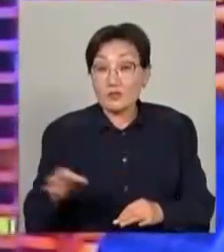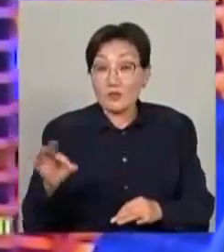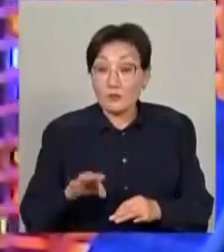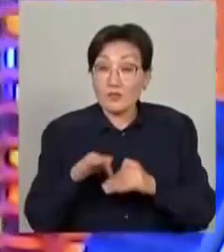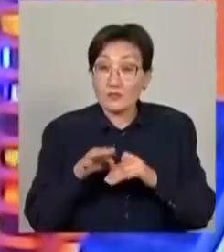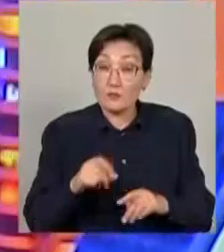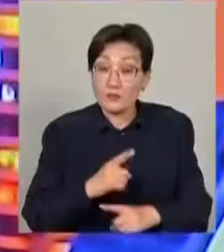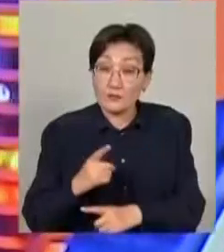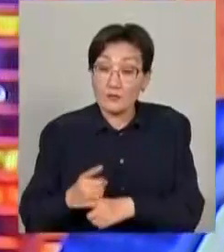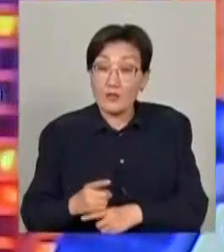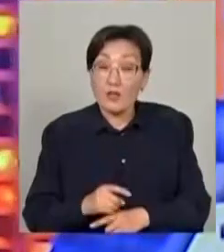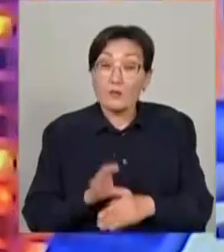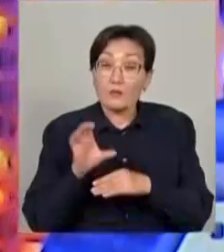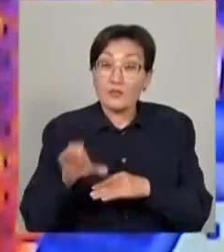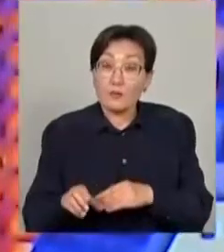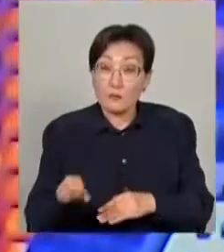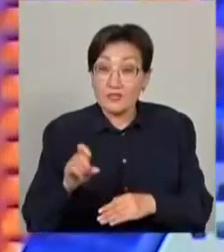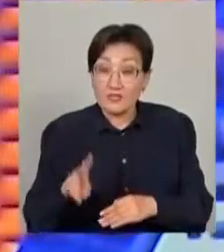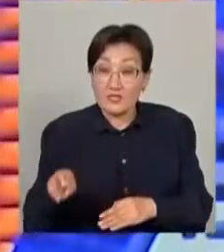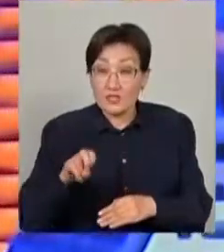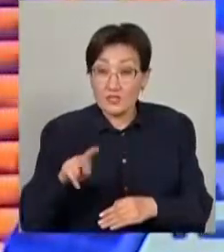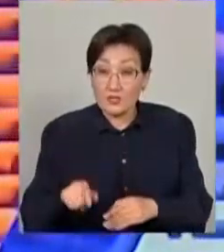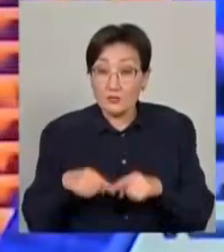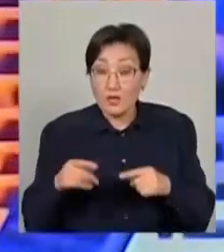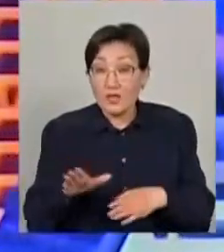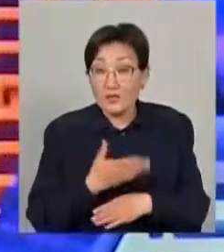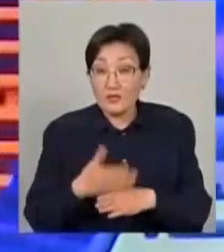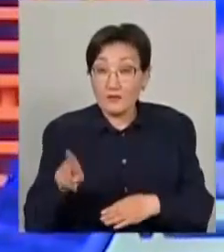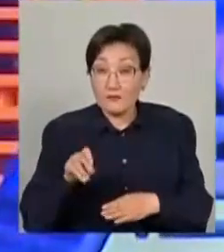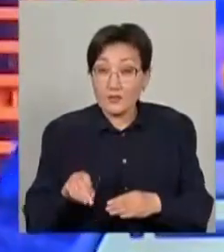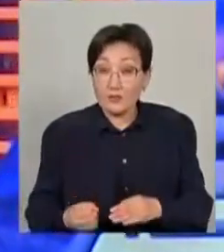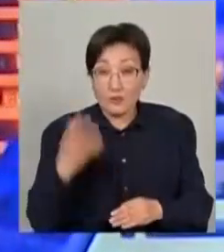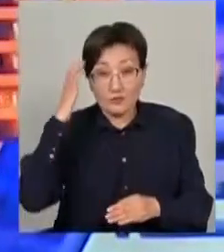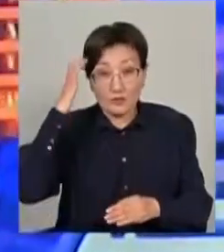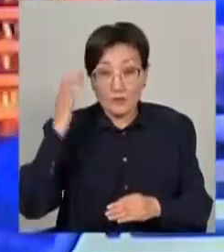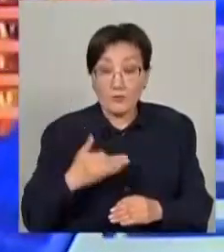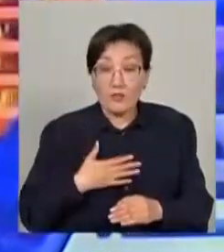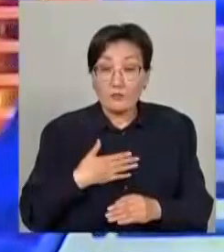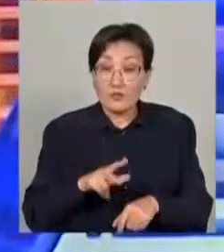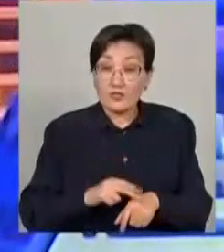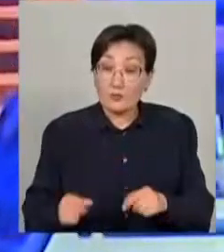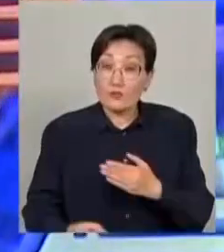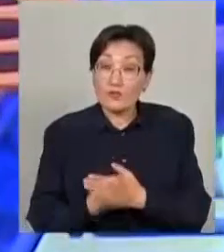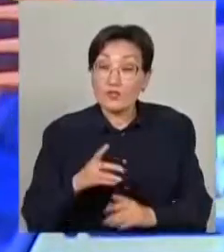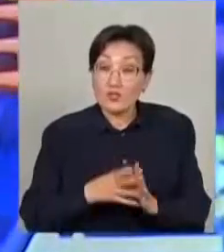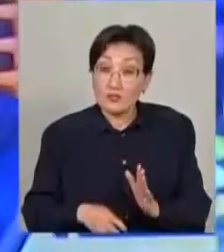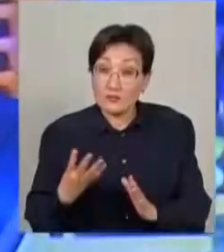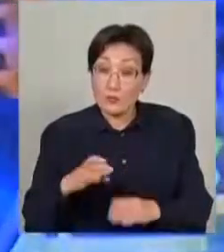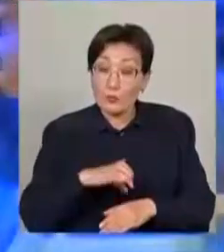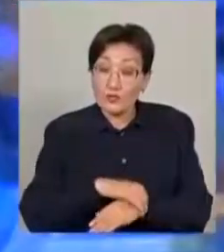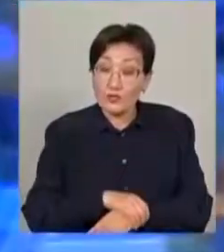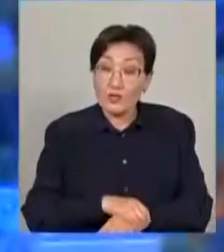введения запрета на вывоз бензина, дистоплива и отдельных видов нефтепродуктов из нашей страны, стражи порядка выявили 94